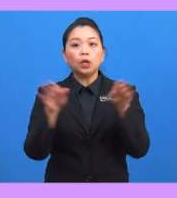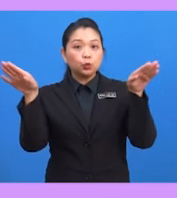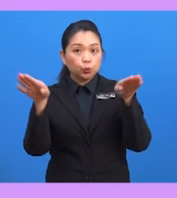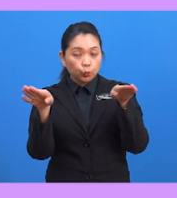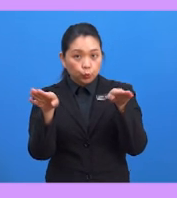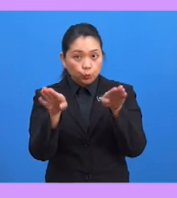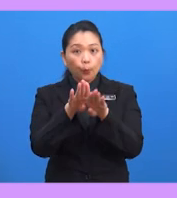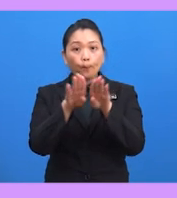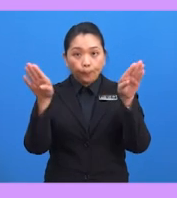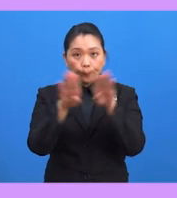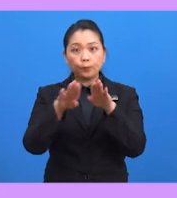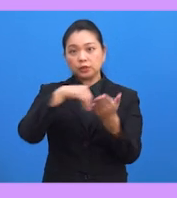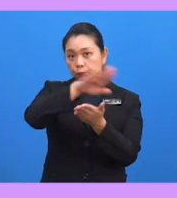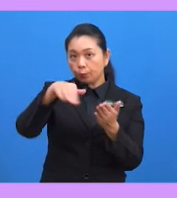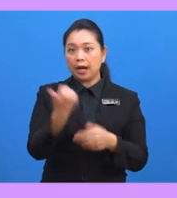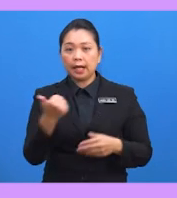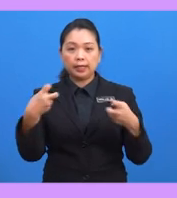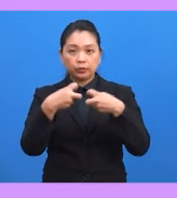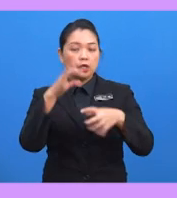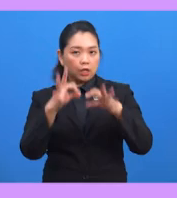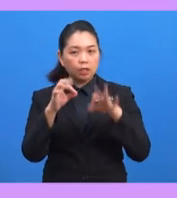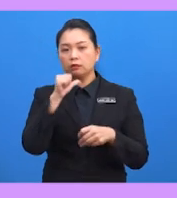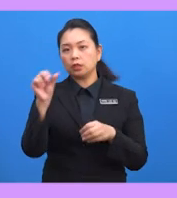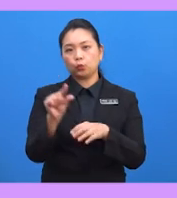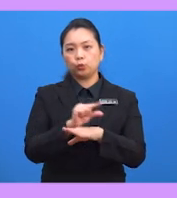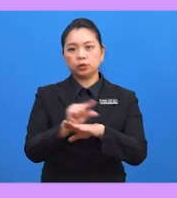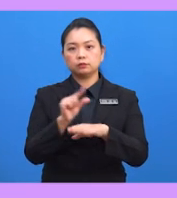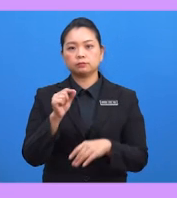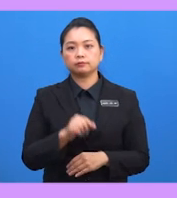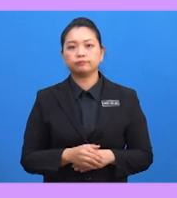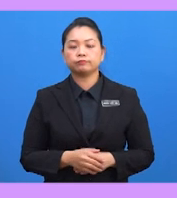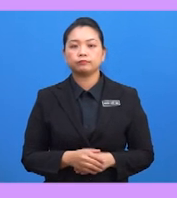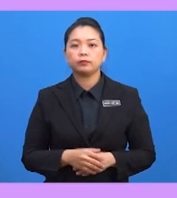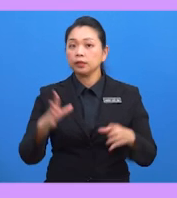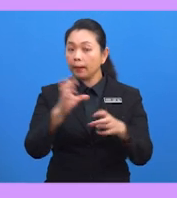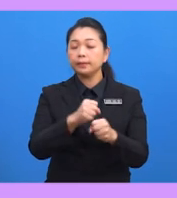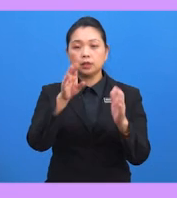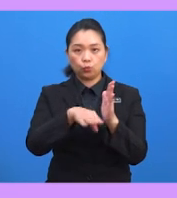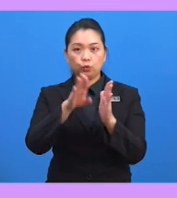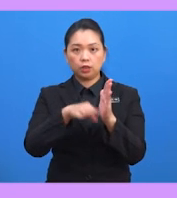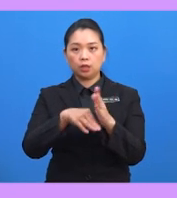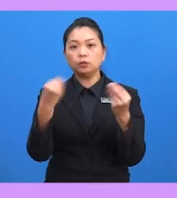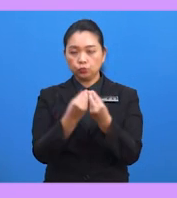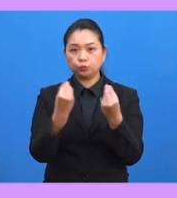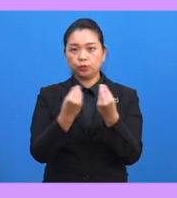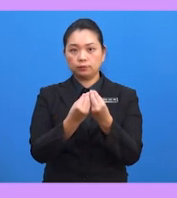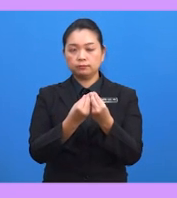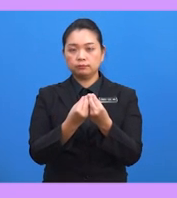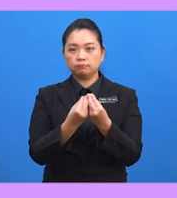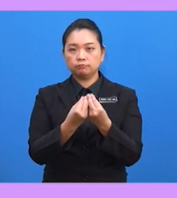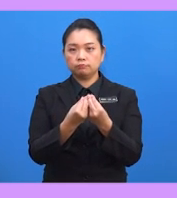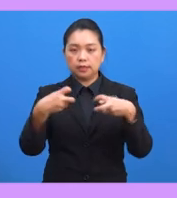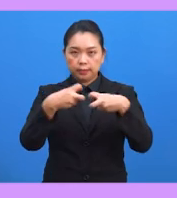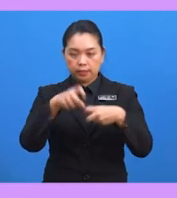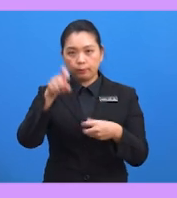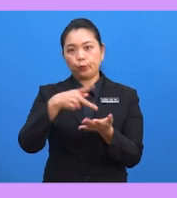semua alat elektrik jika tidak menggunakannya. Cara ini dapat mengurangkan jumlah bil yang perlu